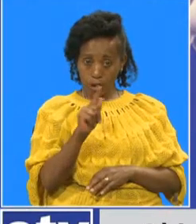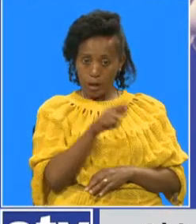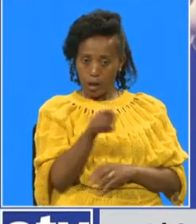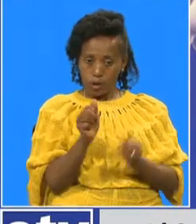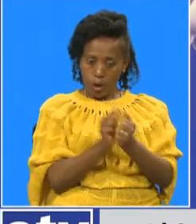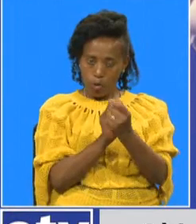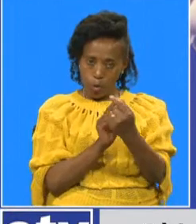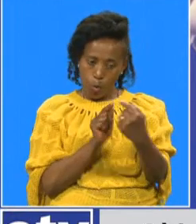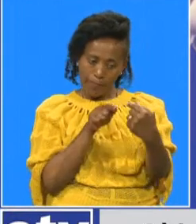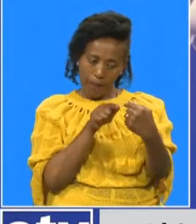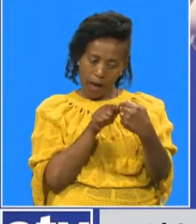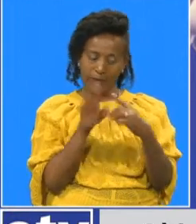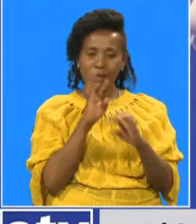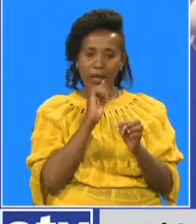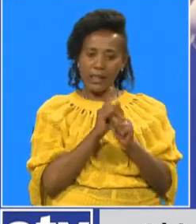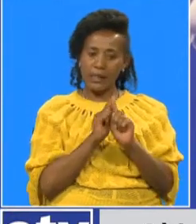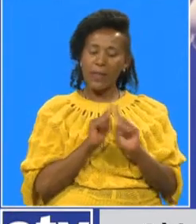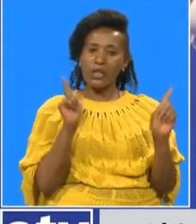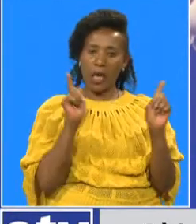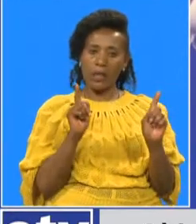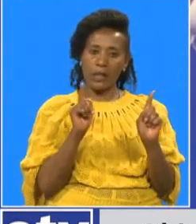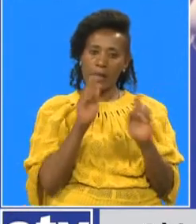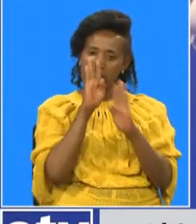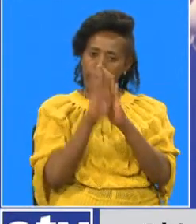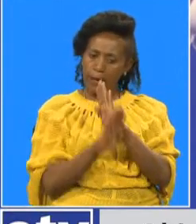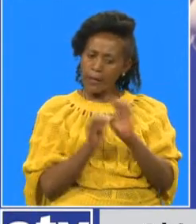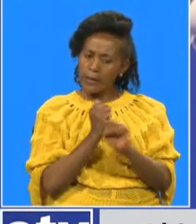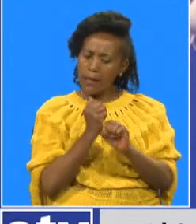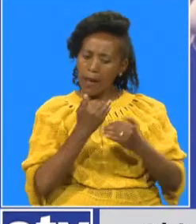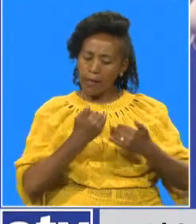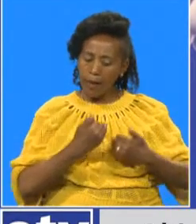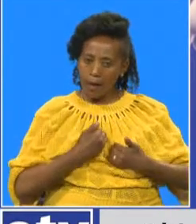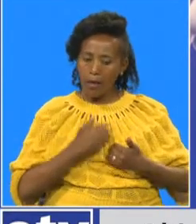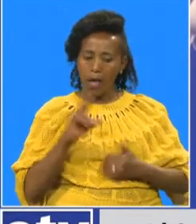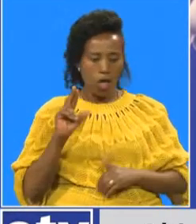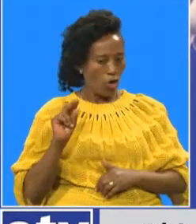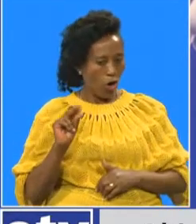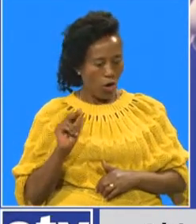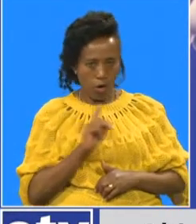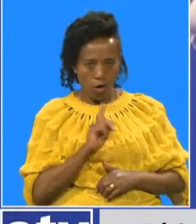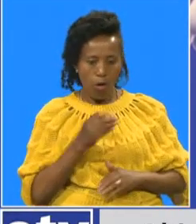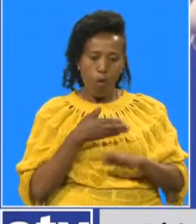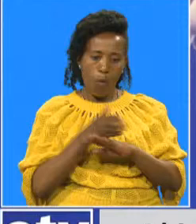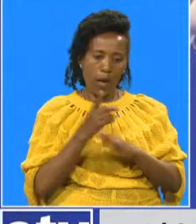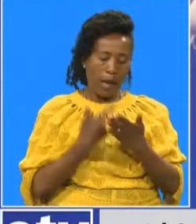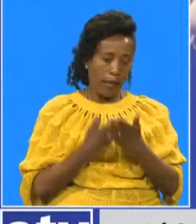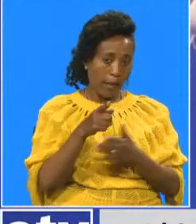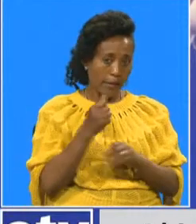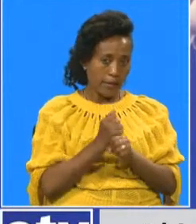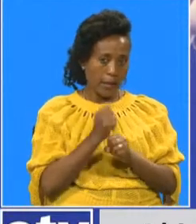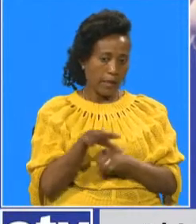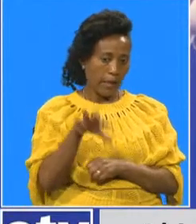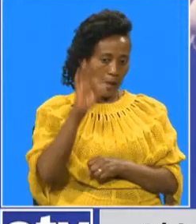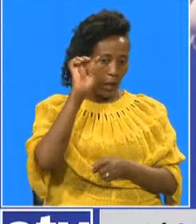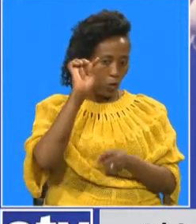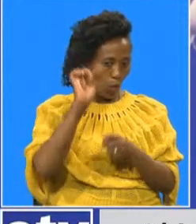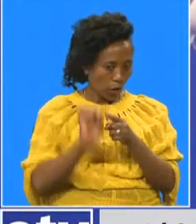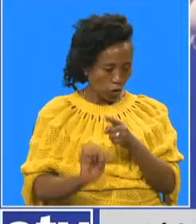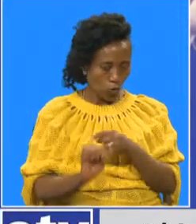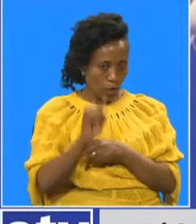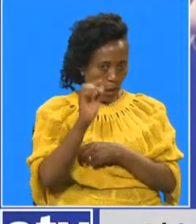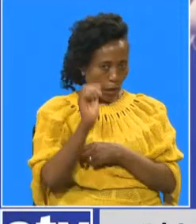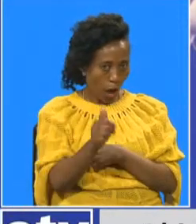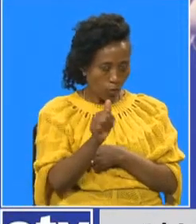ከነሱ ጋር ኮንታክት እናደርጋለን። ስፔሻሊ የተቀነሰ ሰራተኛ ካለ ነው በኋላ የሰራተኛ ልታገኙት አትችሉም፣